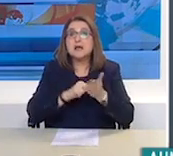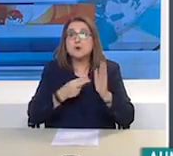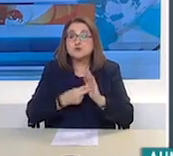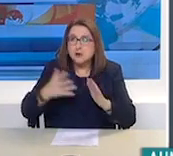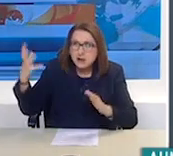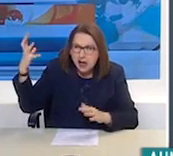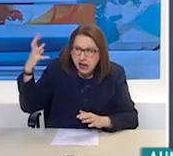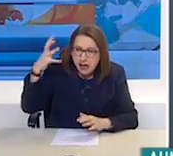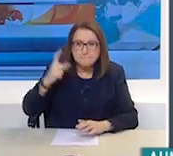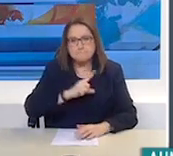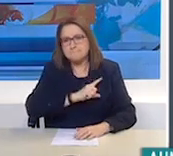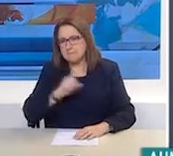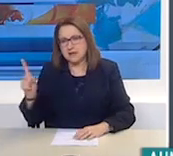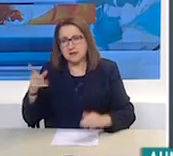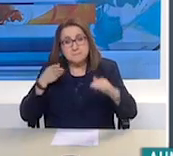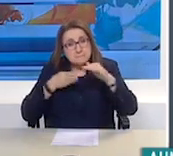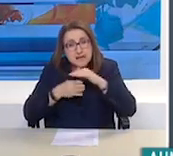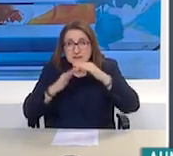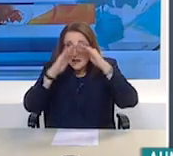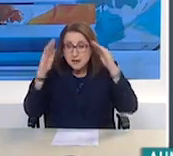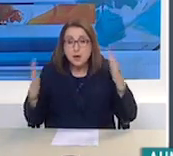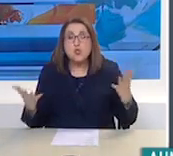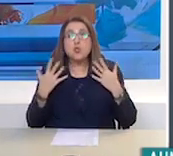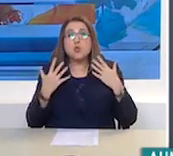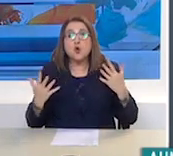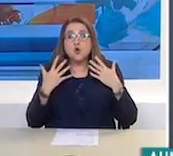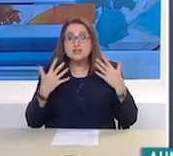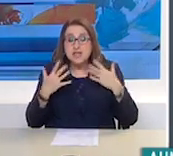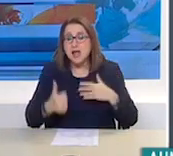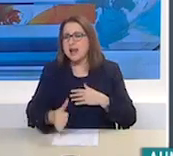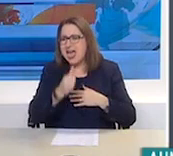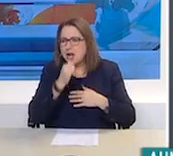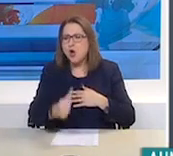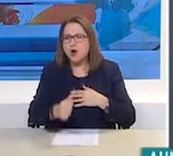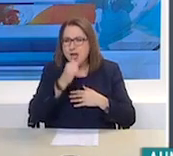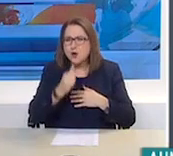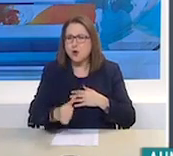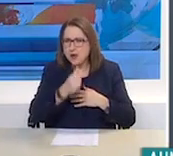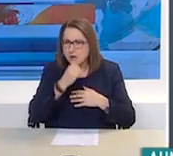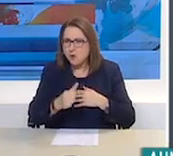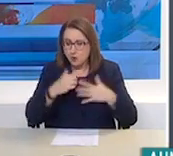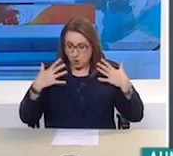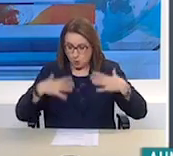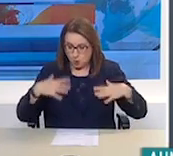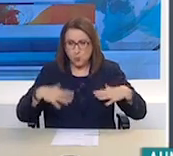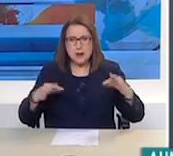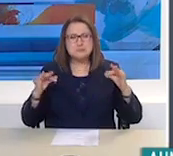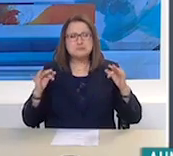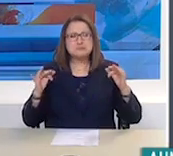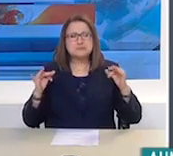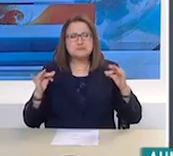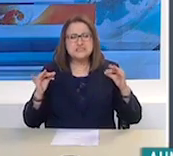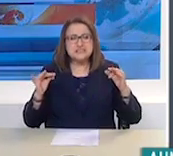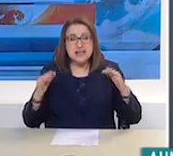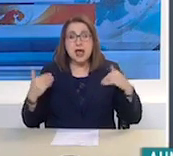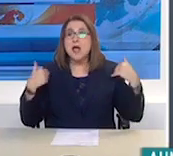θερμοπληξίας. Παραμονή σε σκιερό και δροσερό χώρο, ενυδάτωση, χρησιμοποίηση ελαφρού ρουχισμού, μείωση